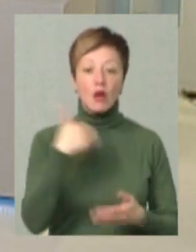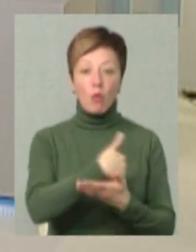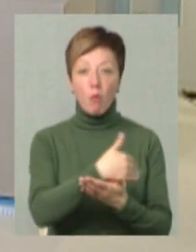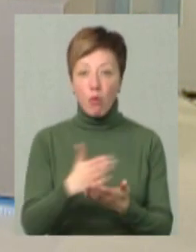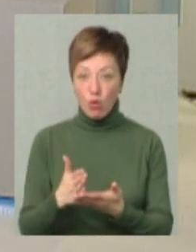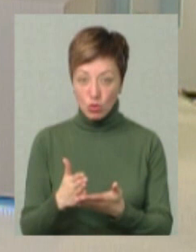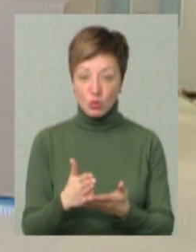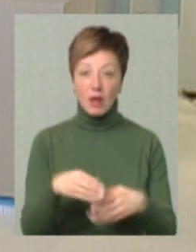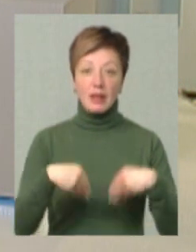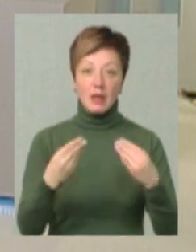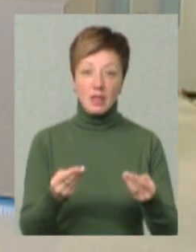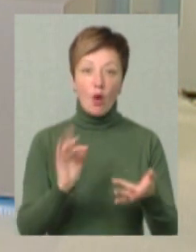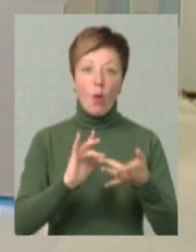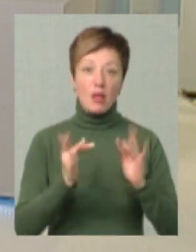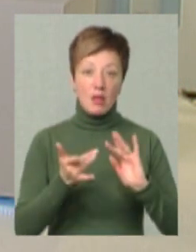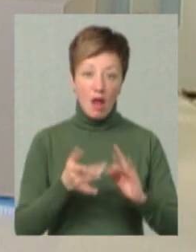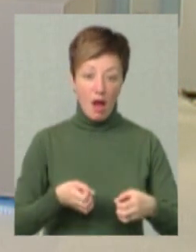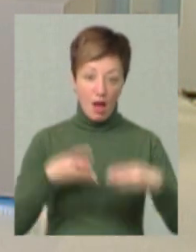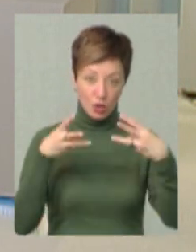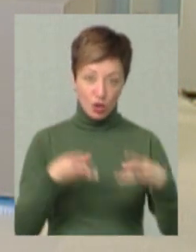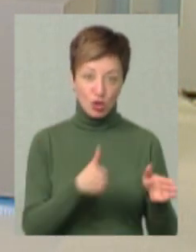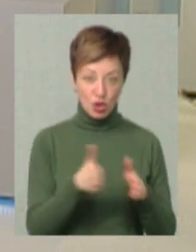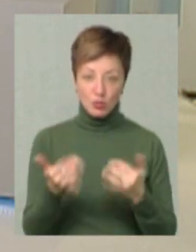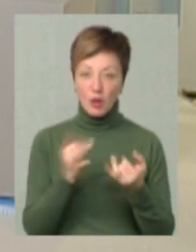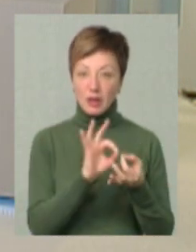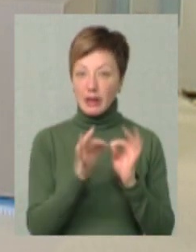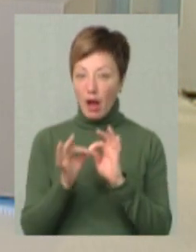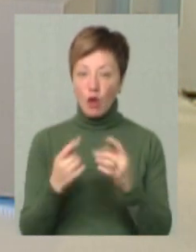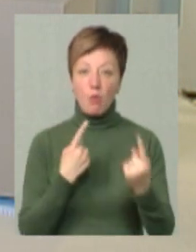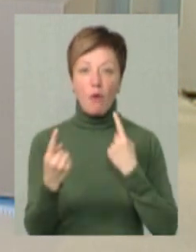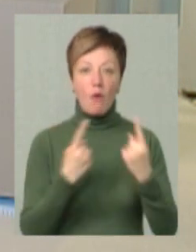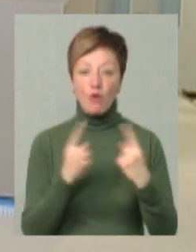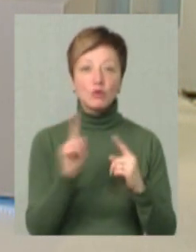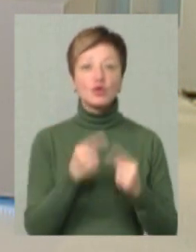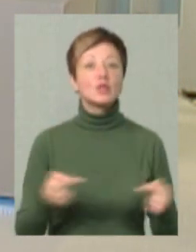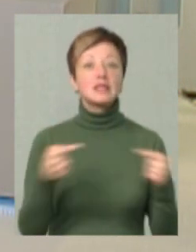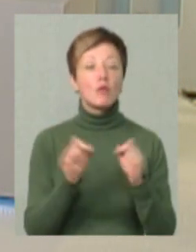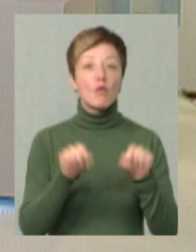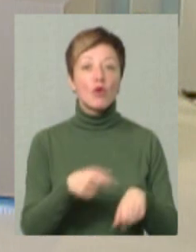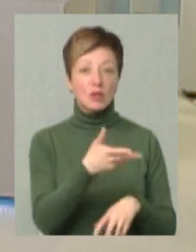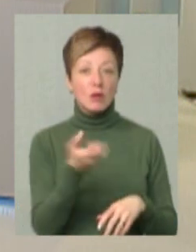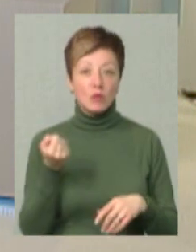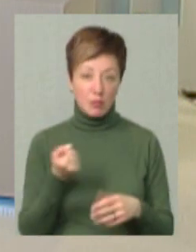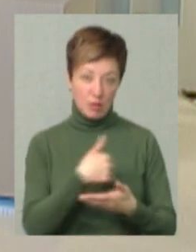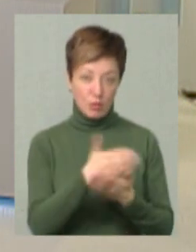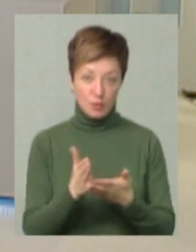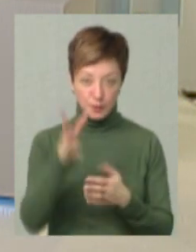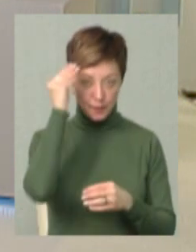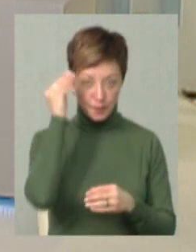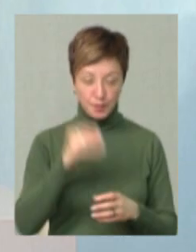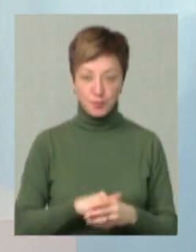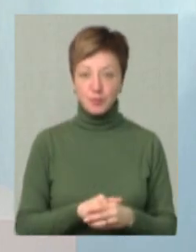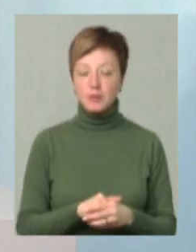освітнього хабу надається в онлайн-режимі. І я думаю, сьогодні ми більш детально поговоримо про те, що саме можна в освітньому хабі так, освоїти. Так.